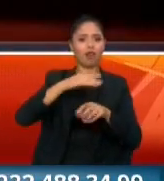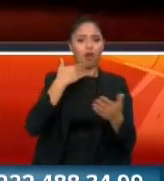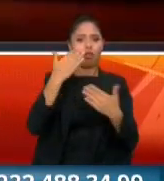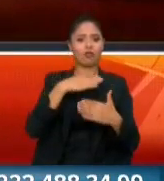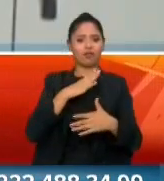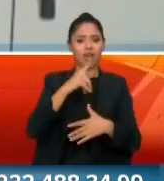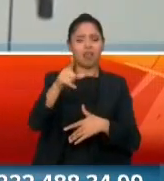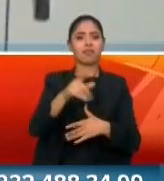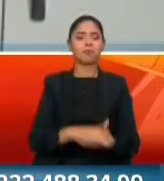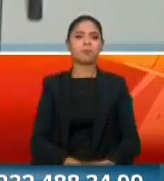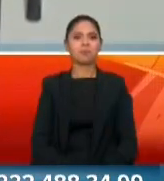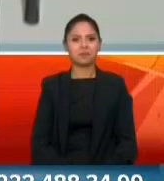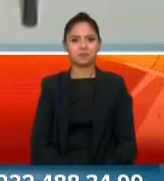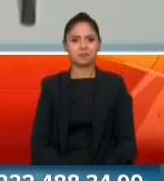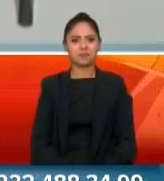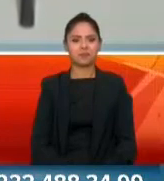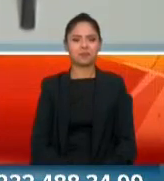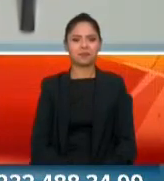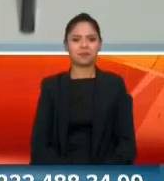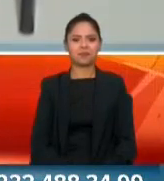konuşuyor. Kesinim.